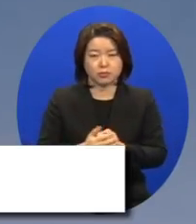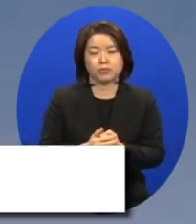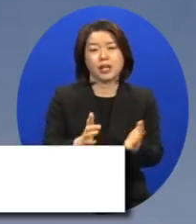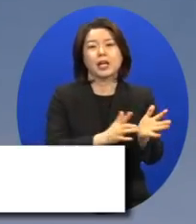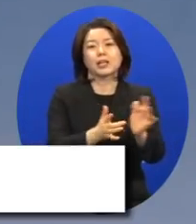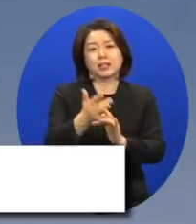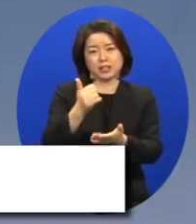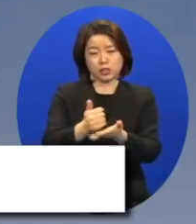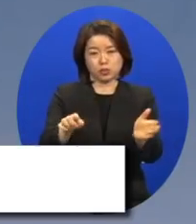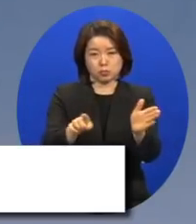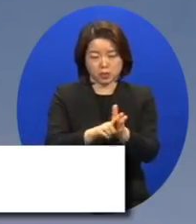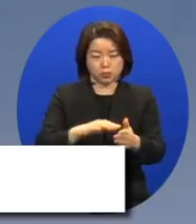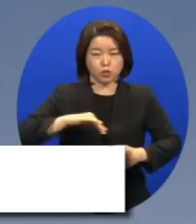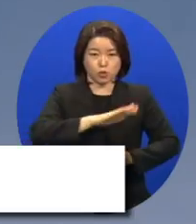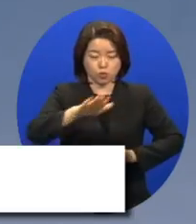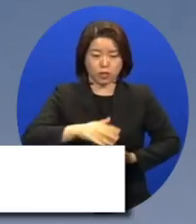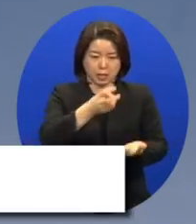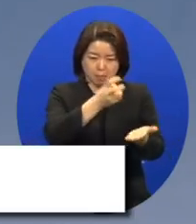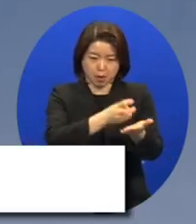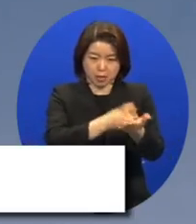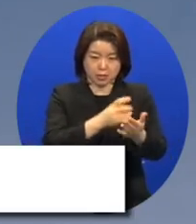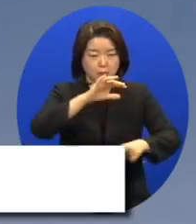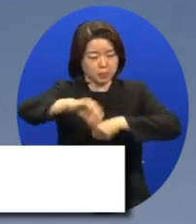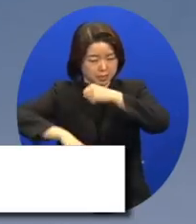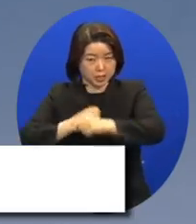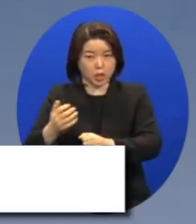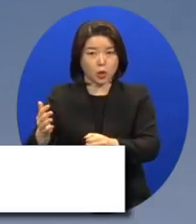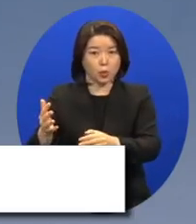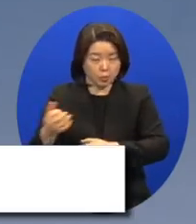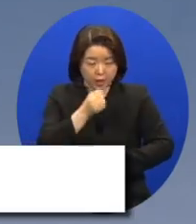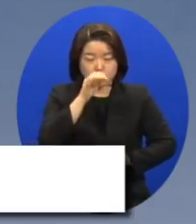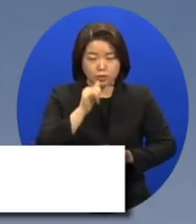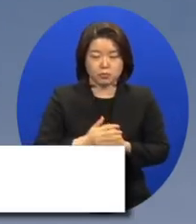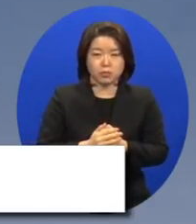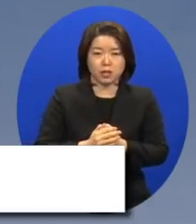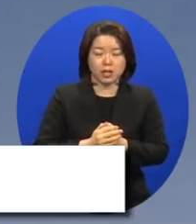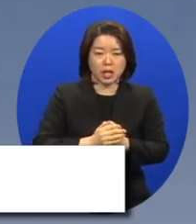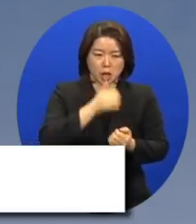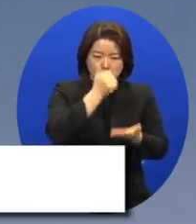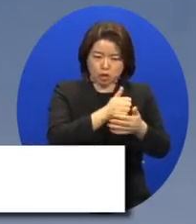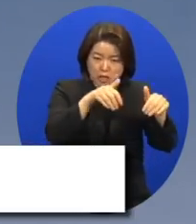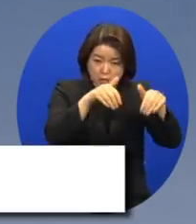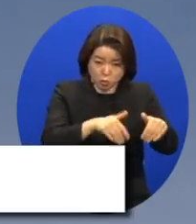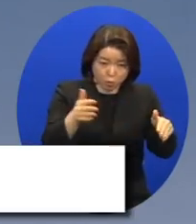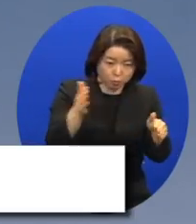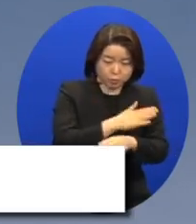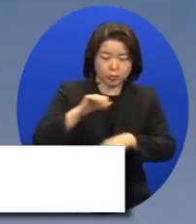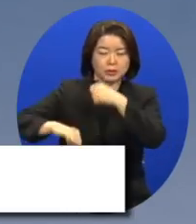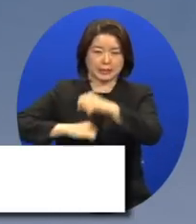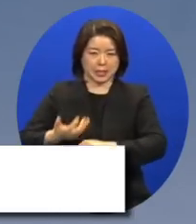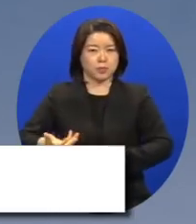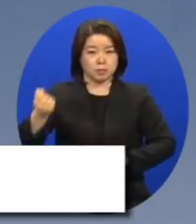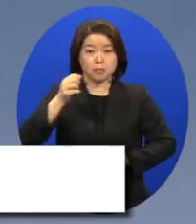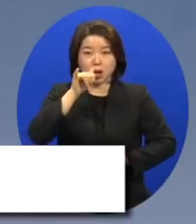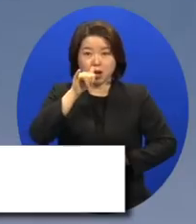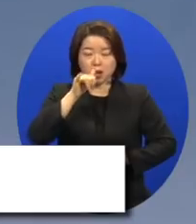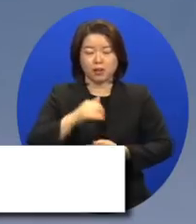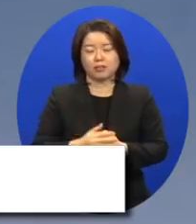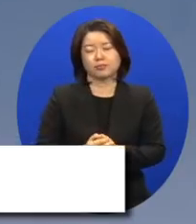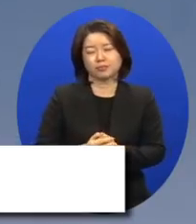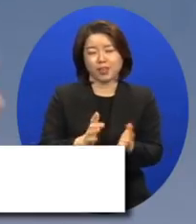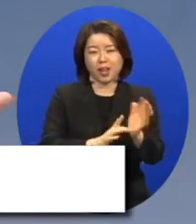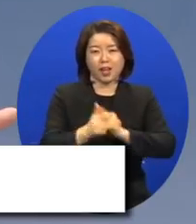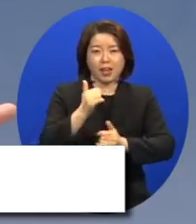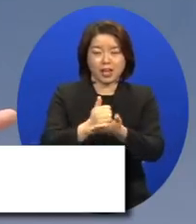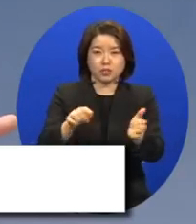믿으면 우리는 율법에서 자유함을 얻고 죄의 종노릇 하던 데서 자유함을 얻습니다 그래선 예수 믿은